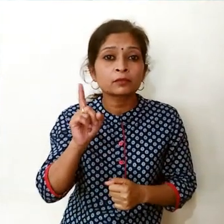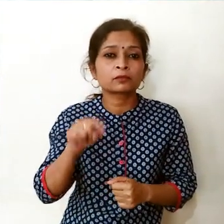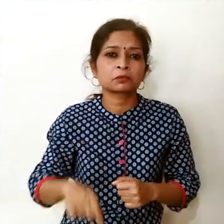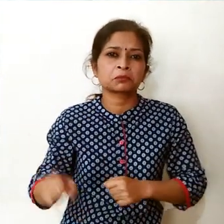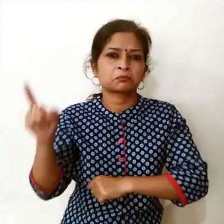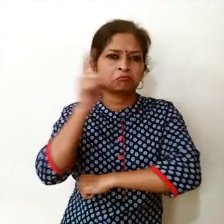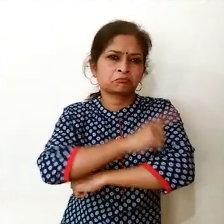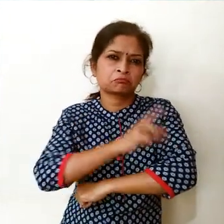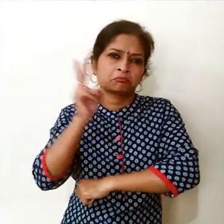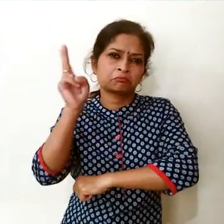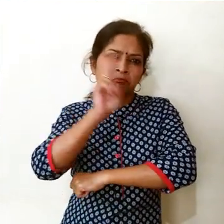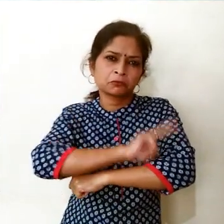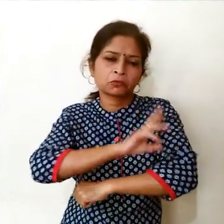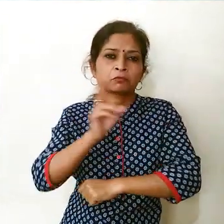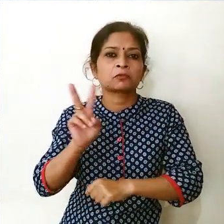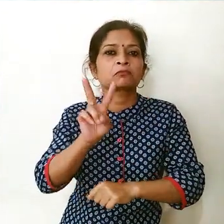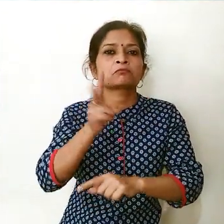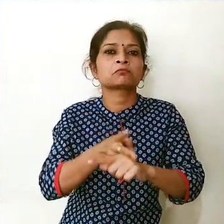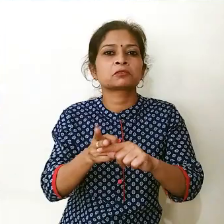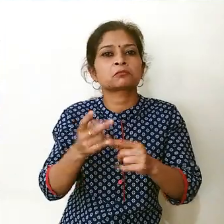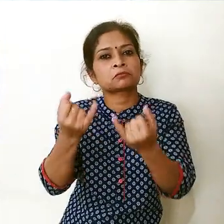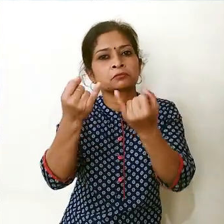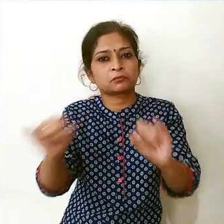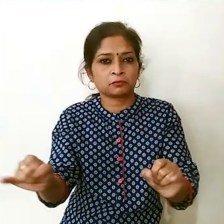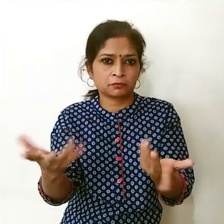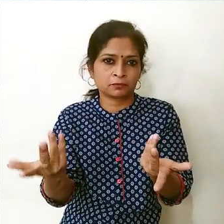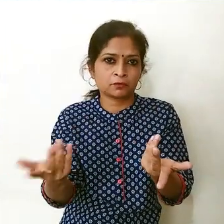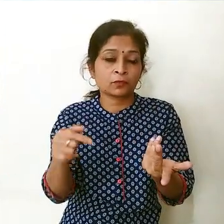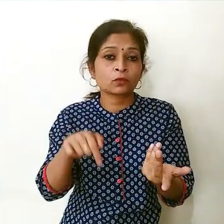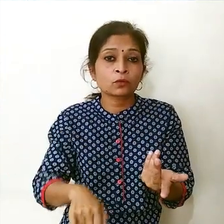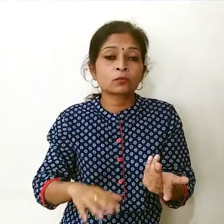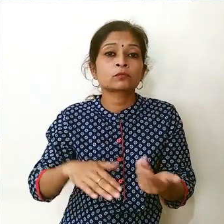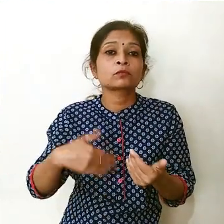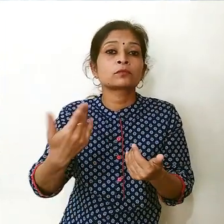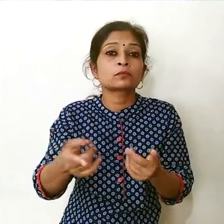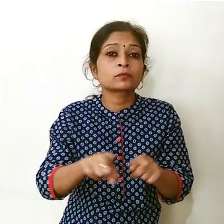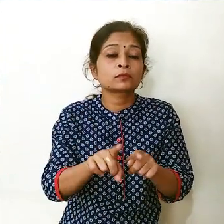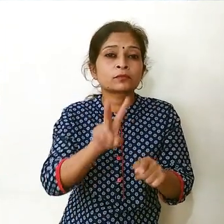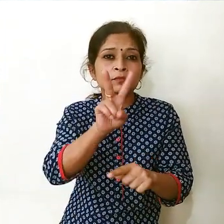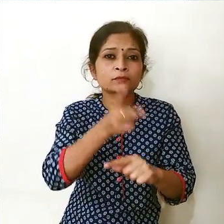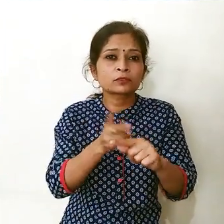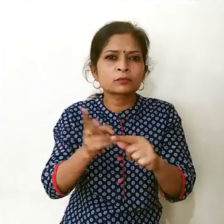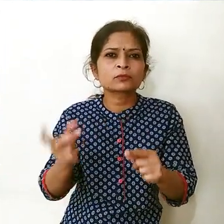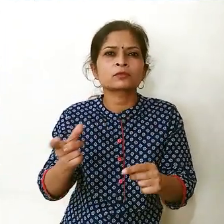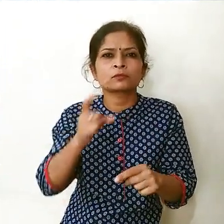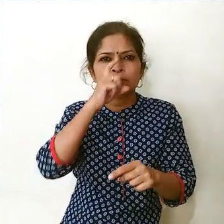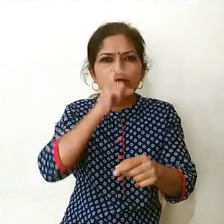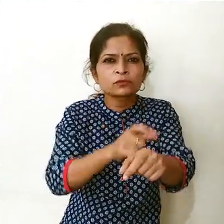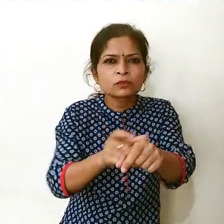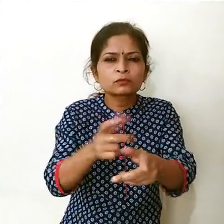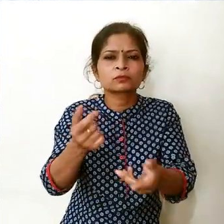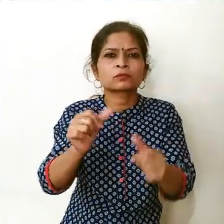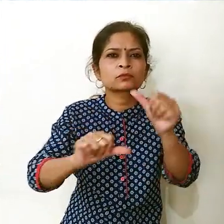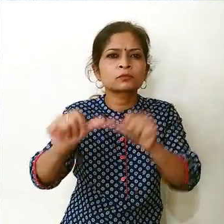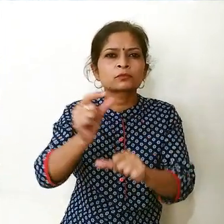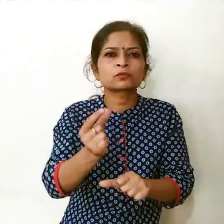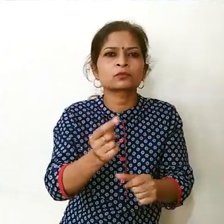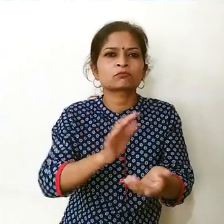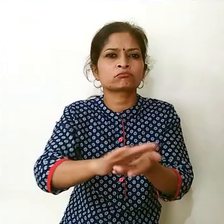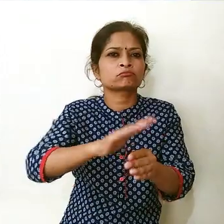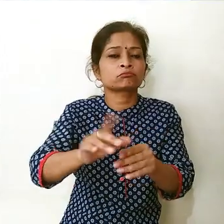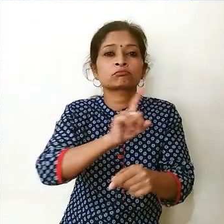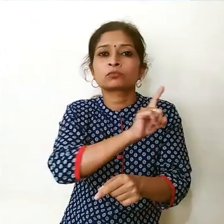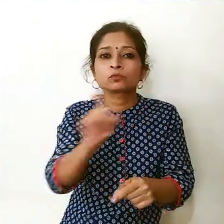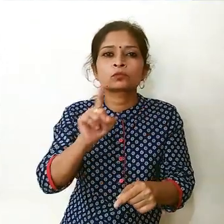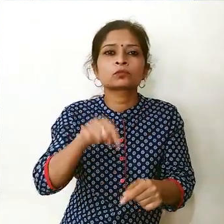तो खानी का रखना हो लेकिन हमारी सब्जियों को एक से दो दिनों में खराल करते हैं अब बात आती है कि सब्जियों को साबूल के पानी से या कैमिकल से